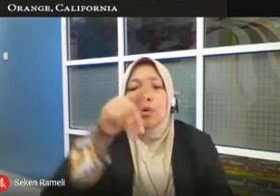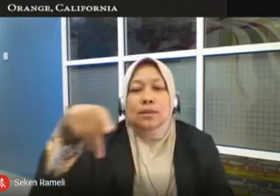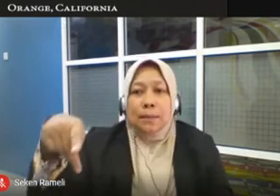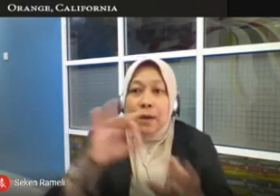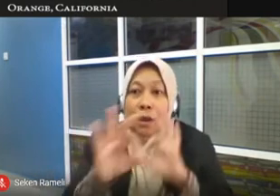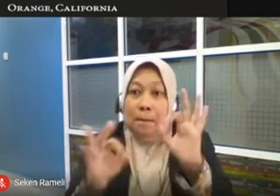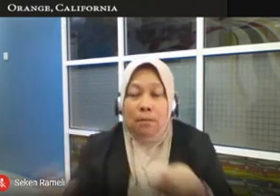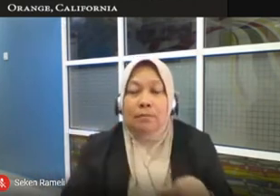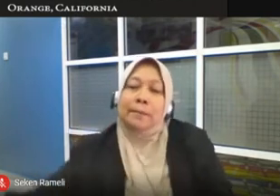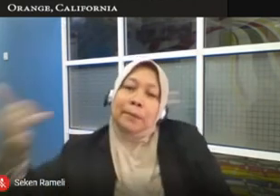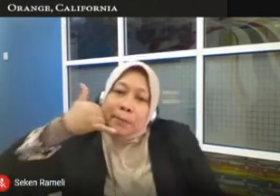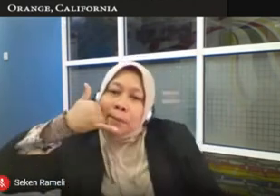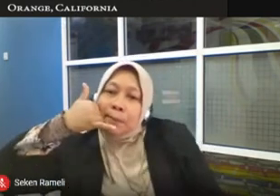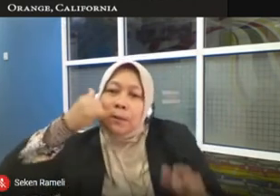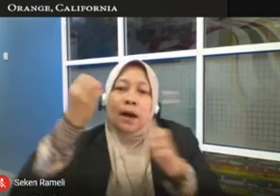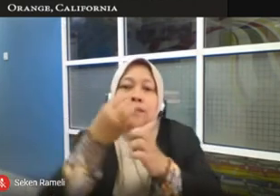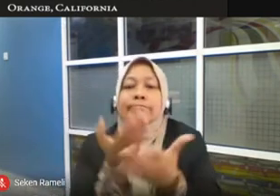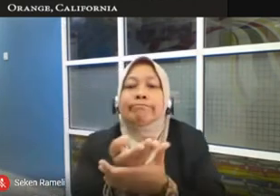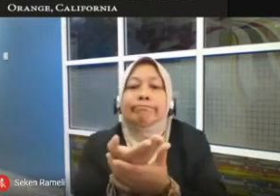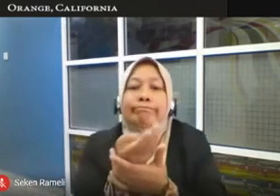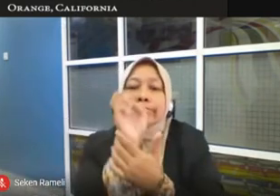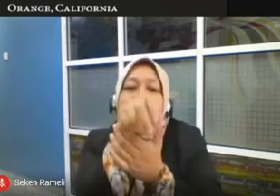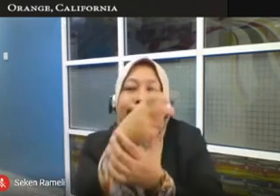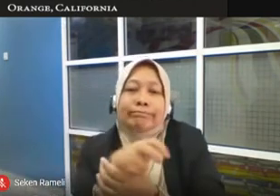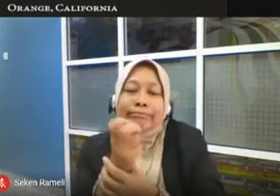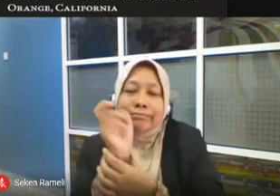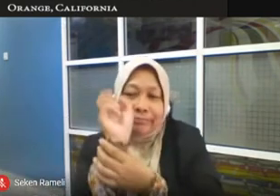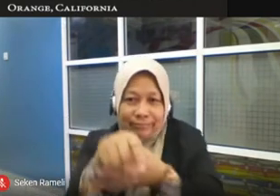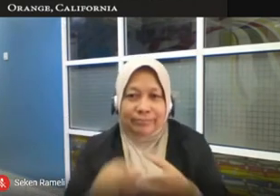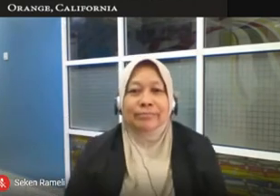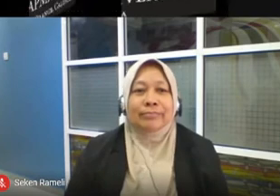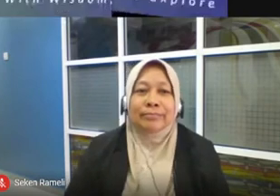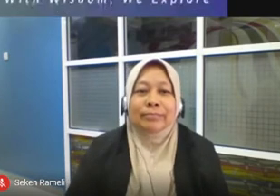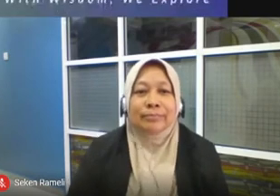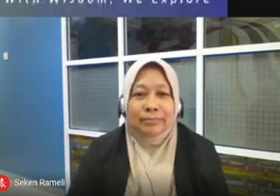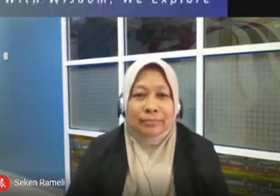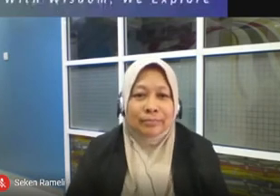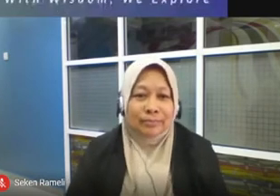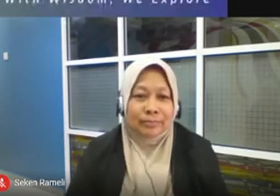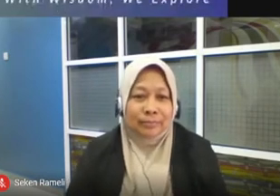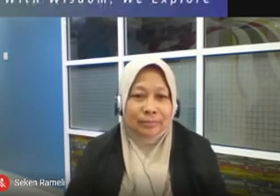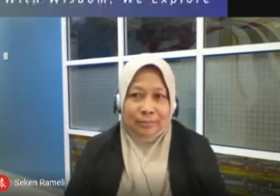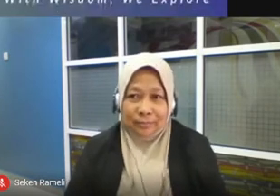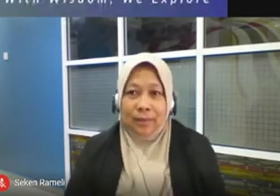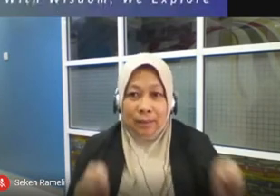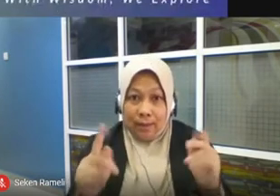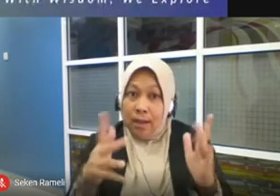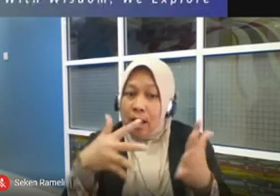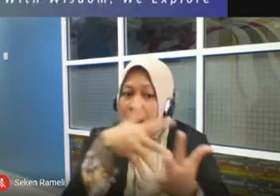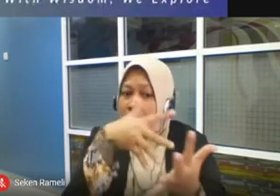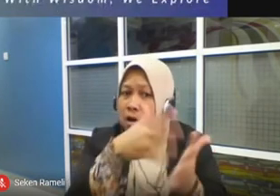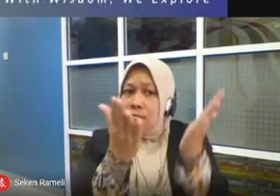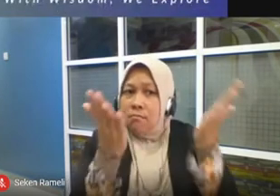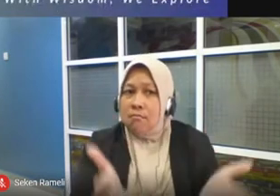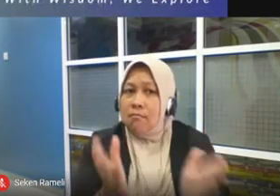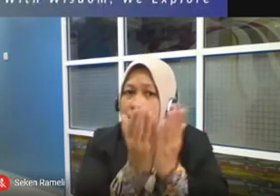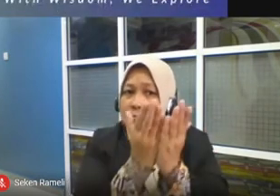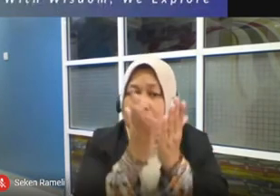nak kena call ataupun kena SMS, okay, right. Okay, kalau student, kalau siapa yang